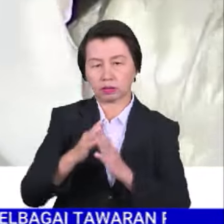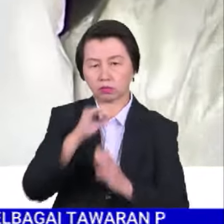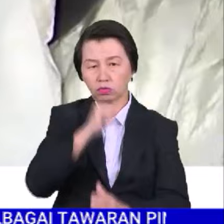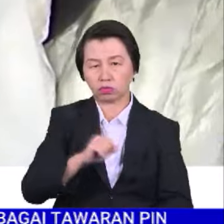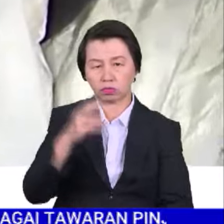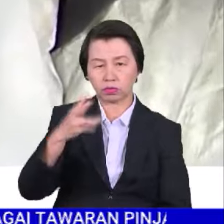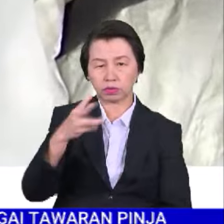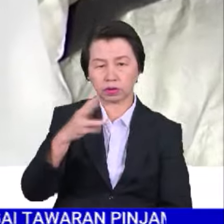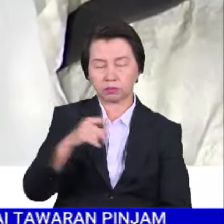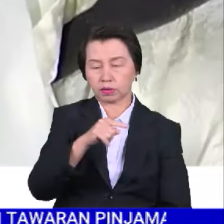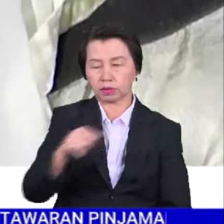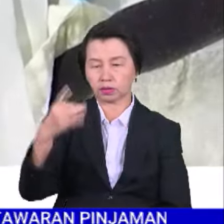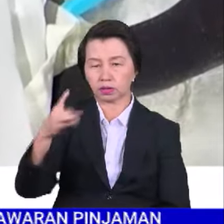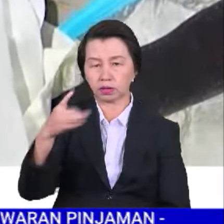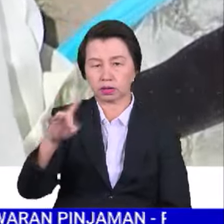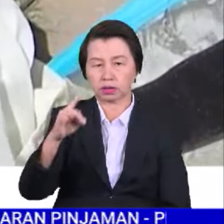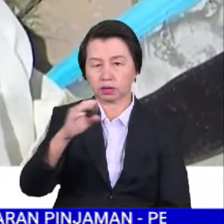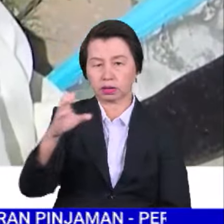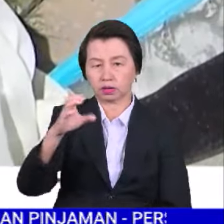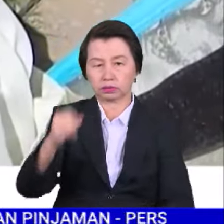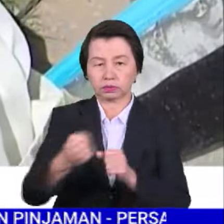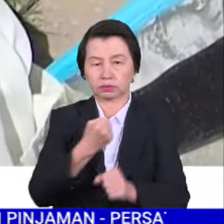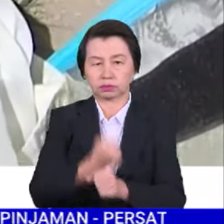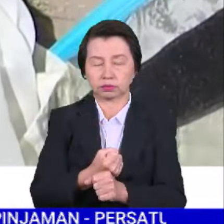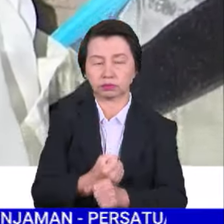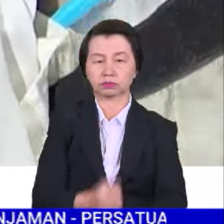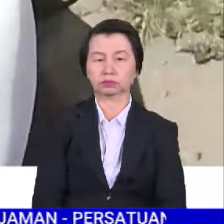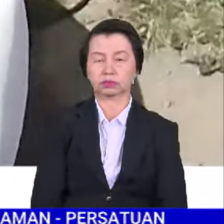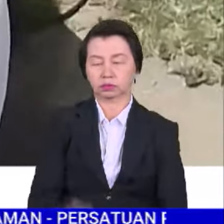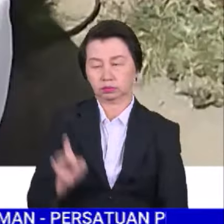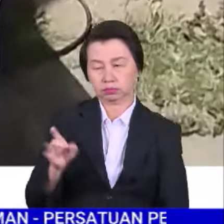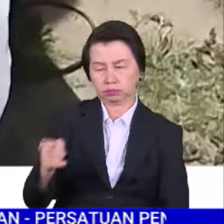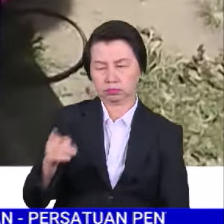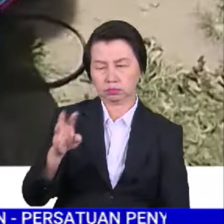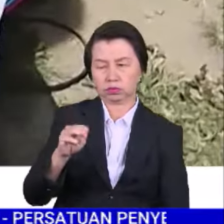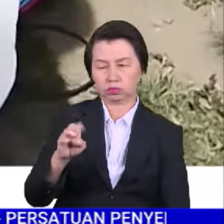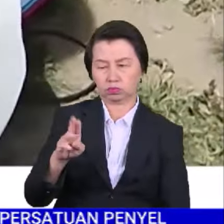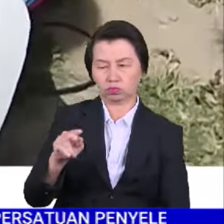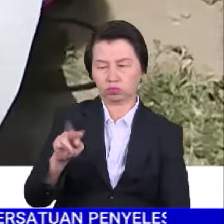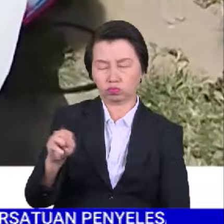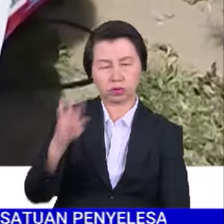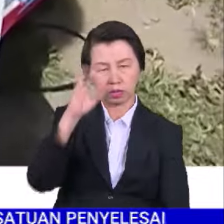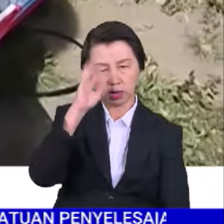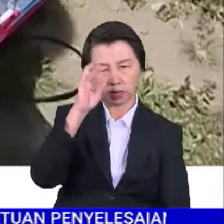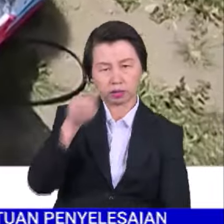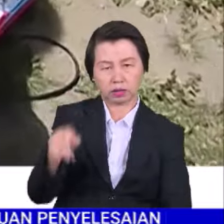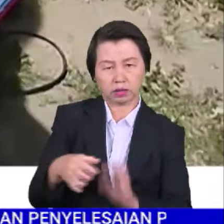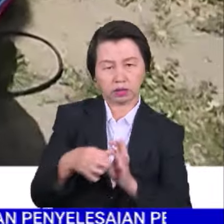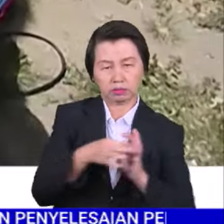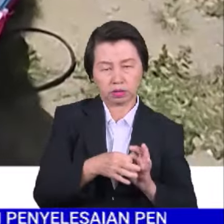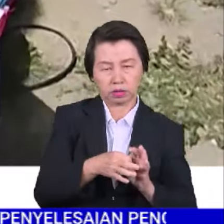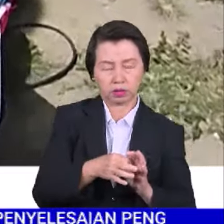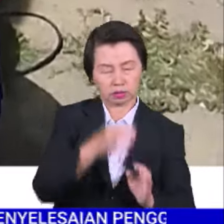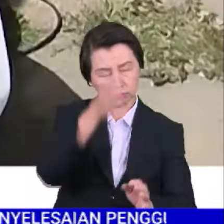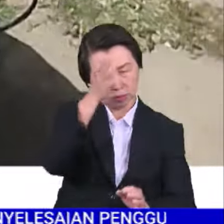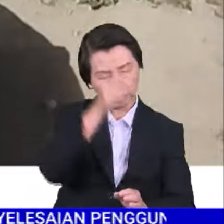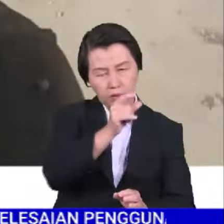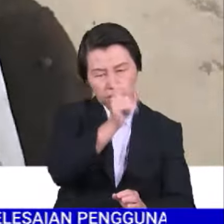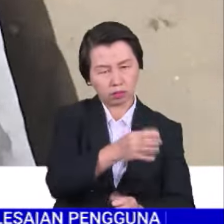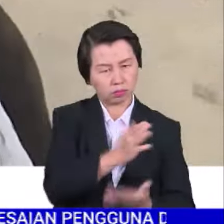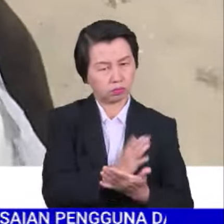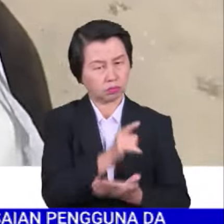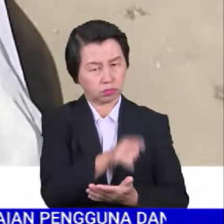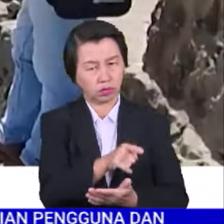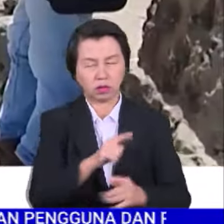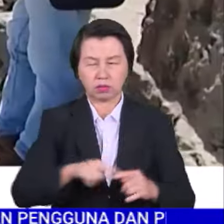antara 600 hingga 800 tahun. Ia merupakan mumia lelaki. Ia dikatakan milik bapa suspek, namun beliau tidak